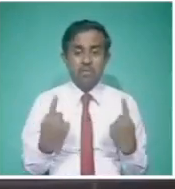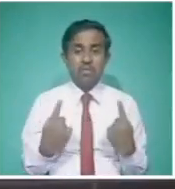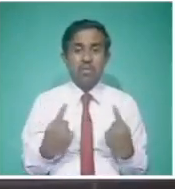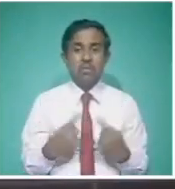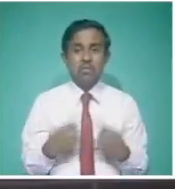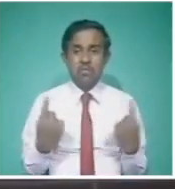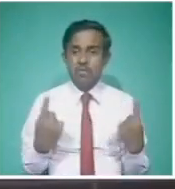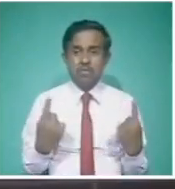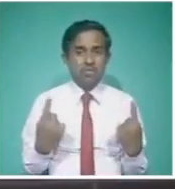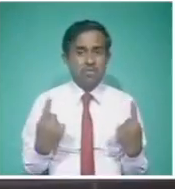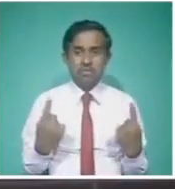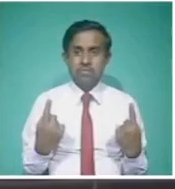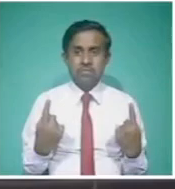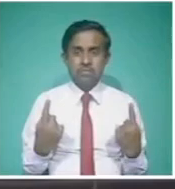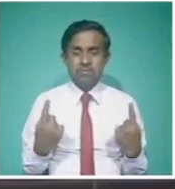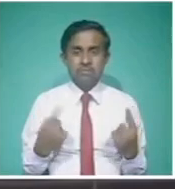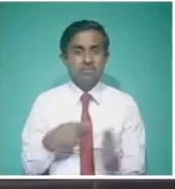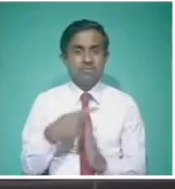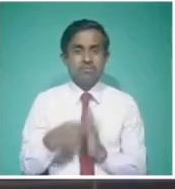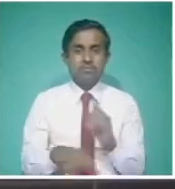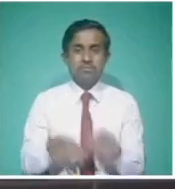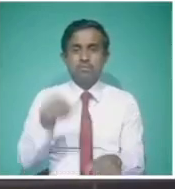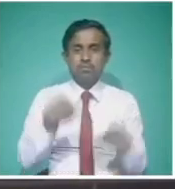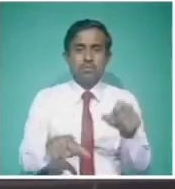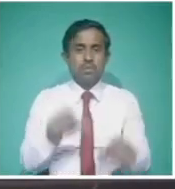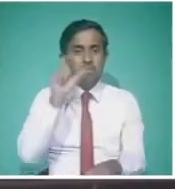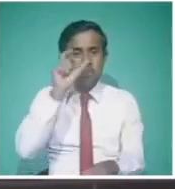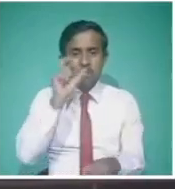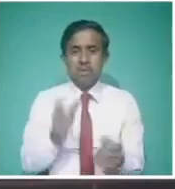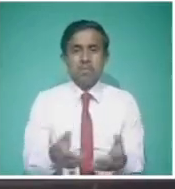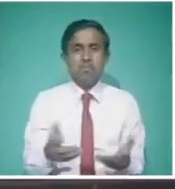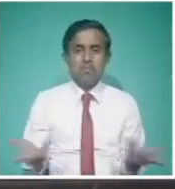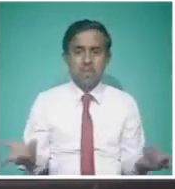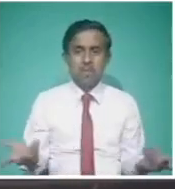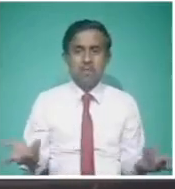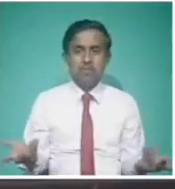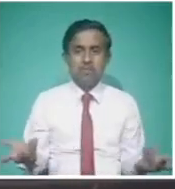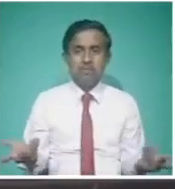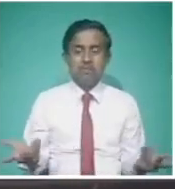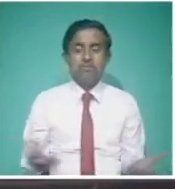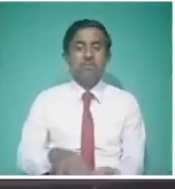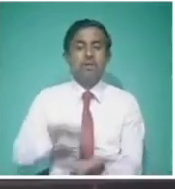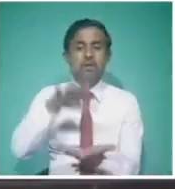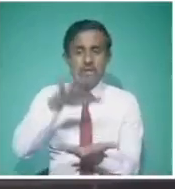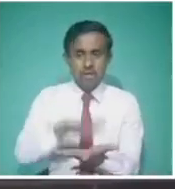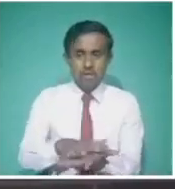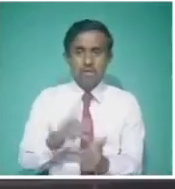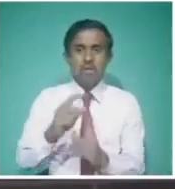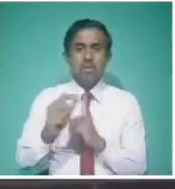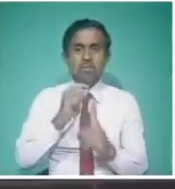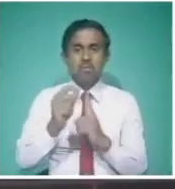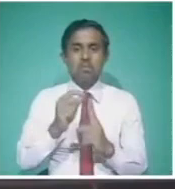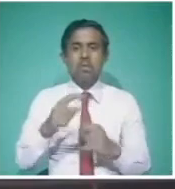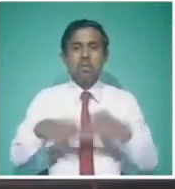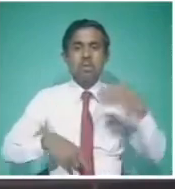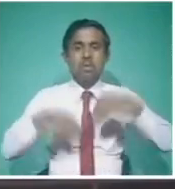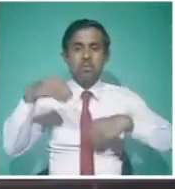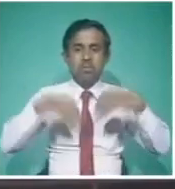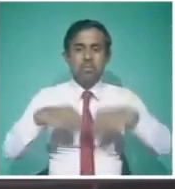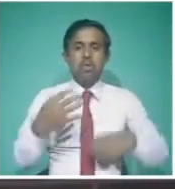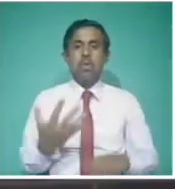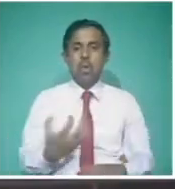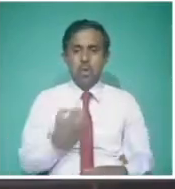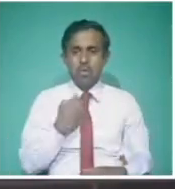මේ විකෘතිය කරුණා කරලා මේ රටේ ජනතාවට බලාගෙන ඉන්න බෑ. ඒකින්ද අනිවාර්යයෙන්ම පාර්ලිමේන්තු මැතිවරණයක්